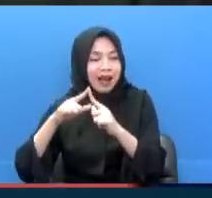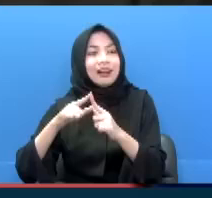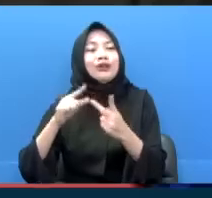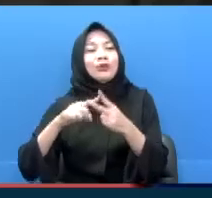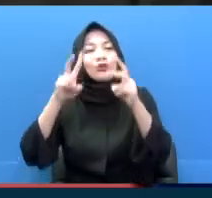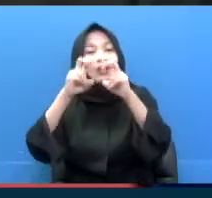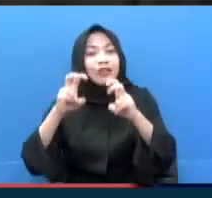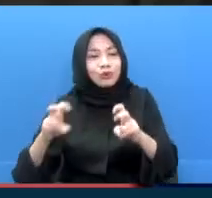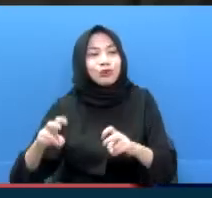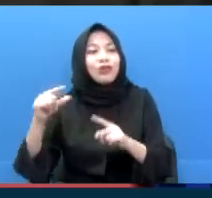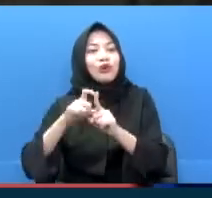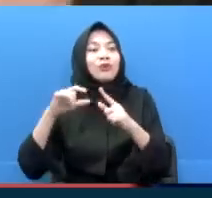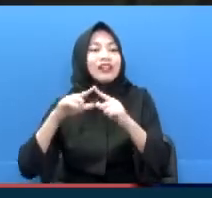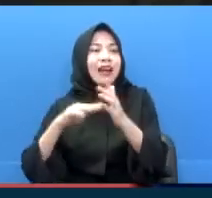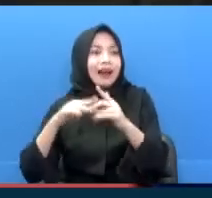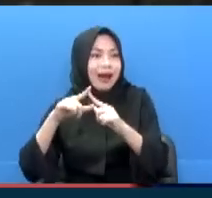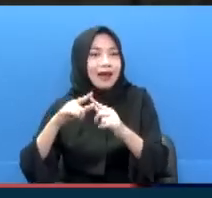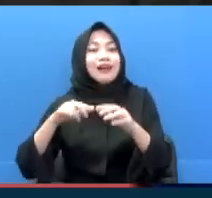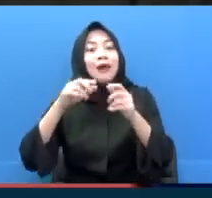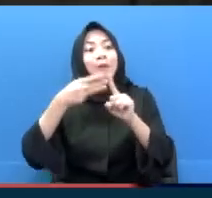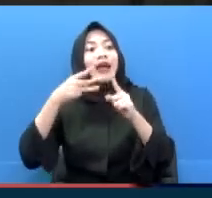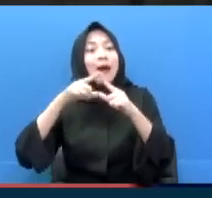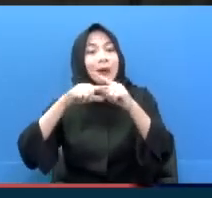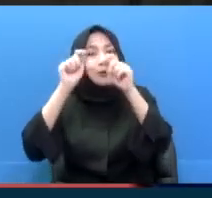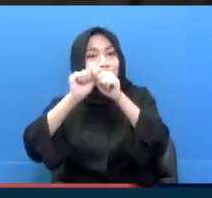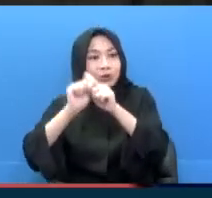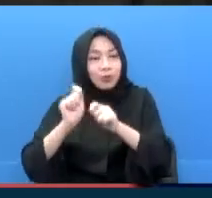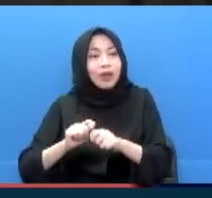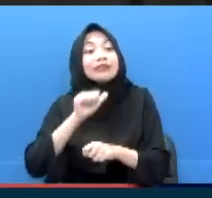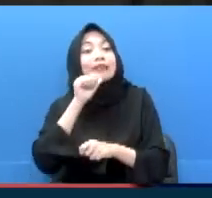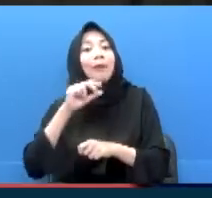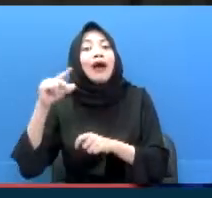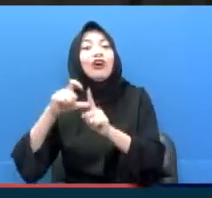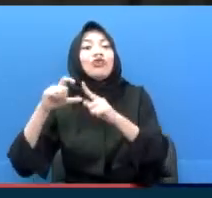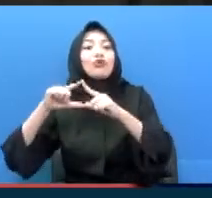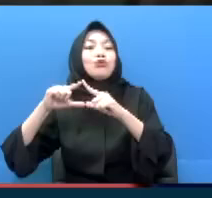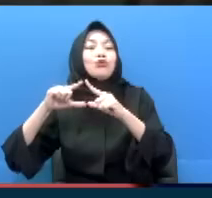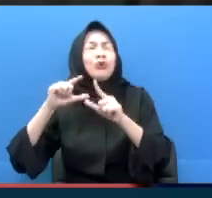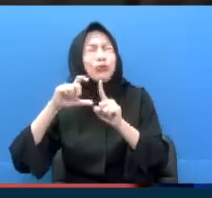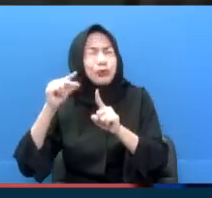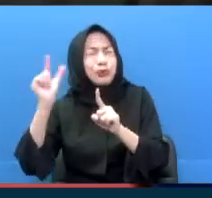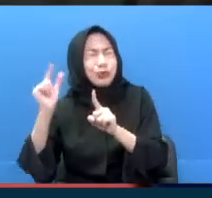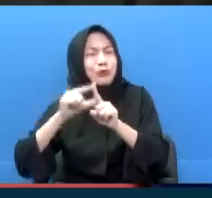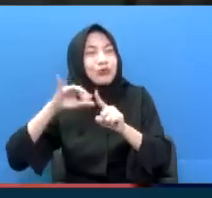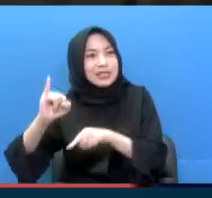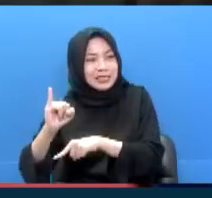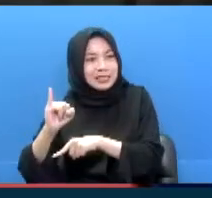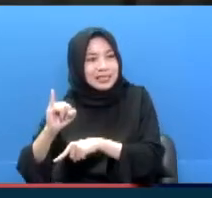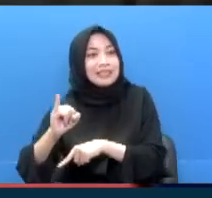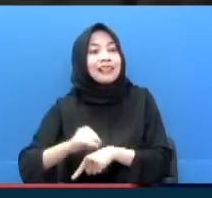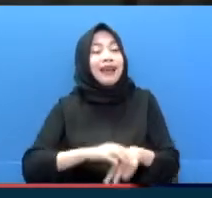bap-nya pun juga Rudiana Kenapa begitu peristiwanya terjadi pemburuhan itu kan eh terjadi e kejadian itu tanggal